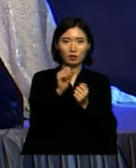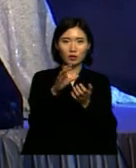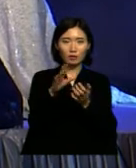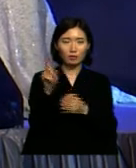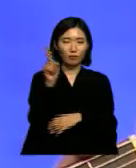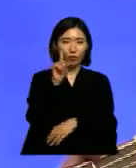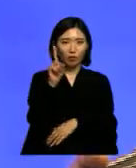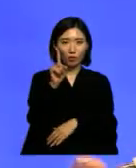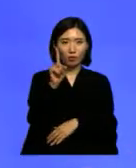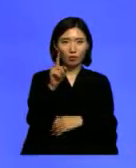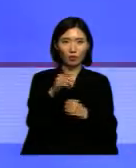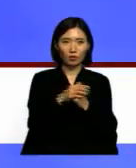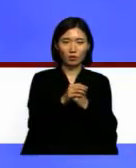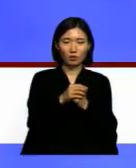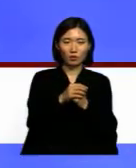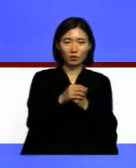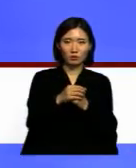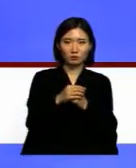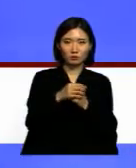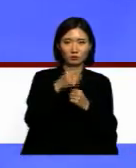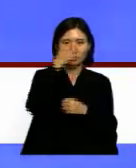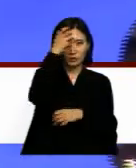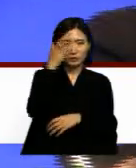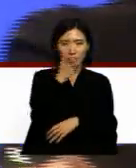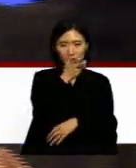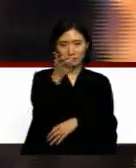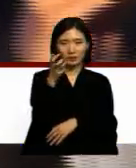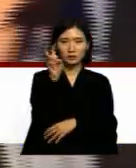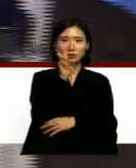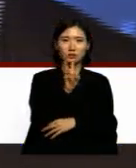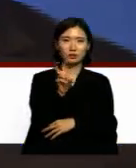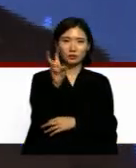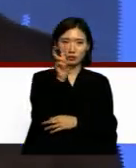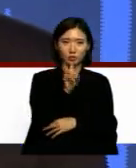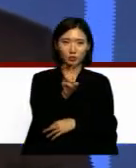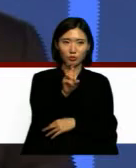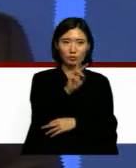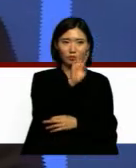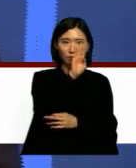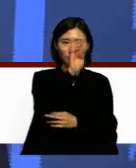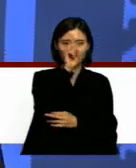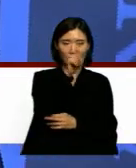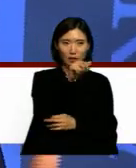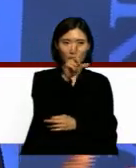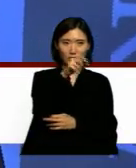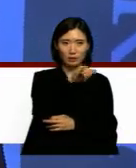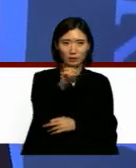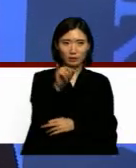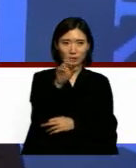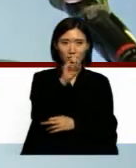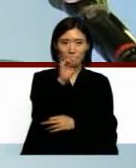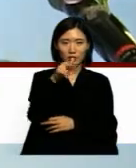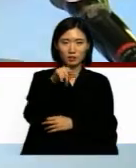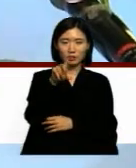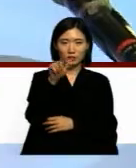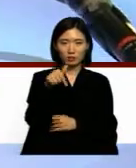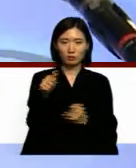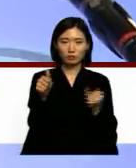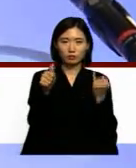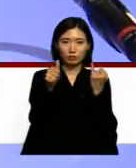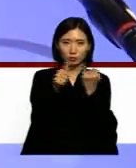연예인이 재능 기부로 나섰습니다. 가수 박학기와 이적은 부부의 인연을 맺은 이들의 새